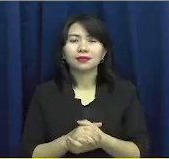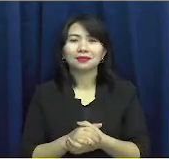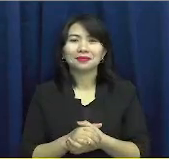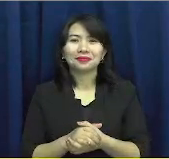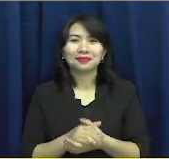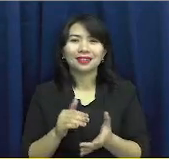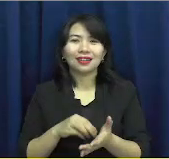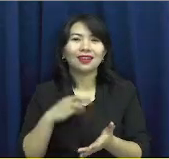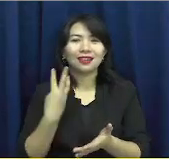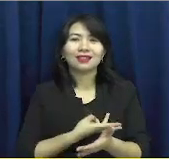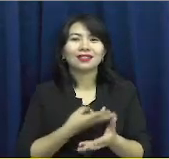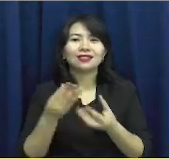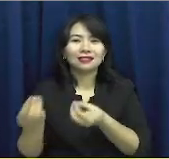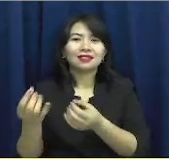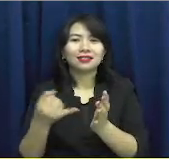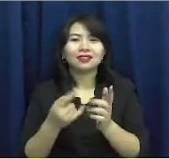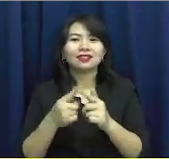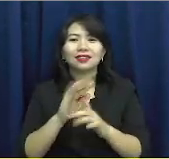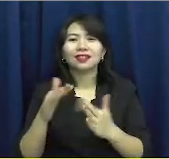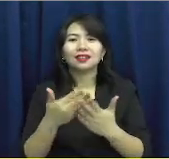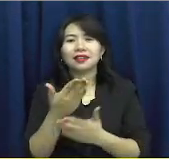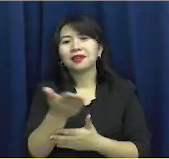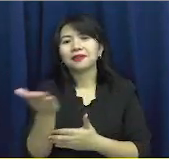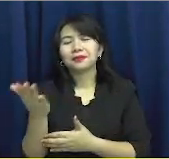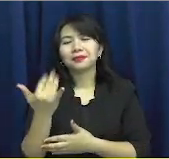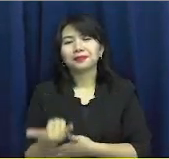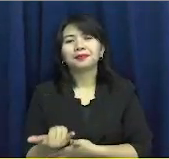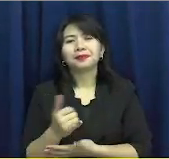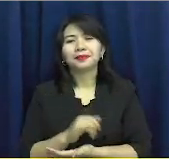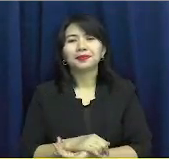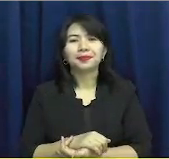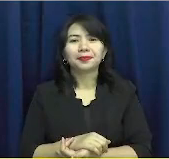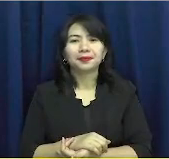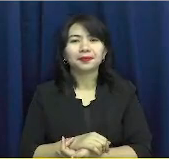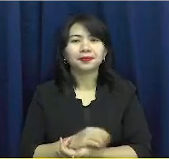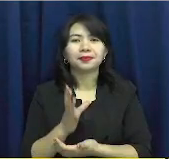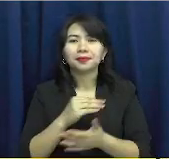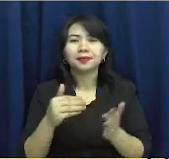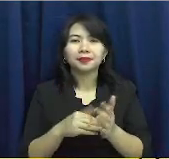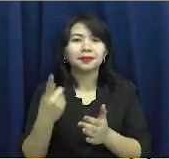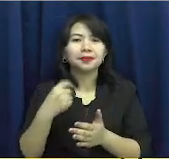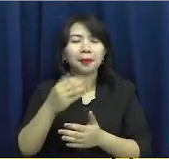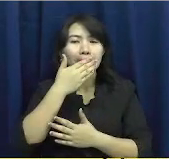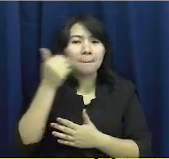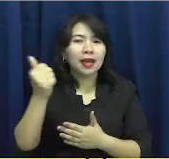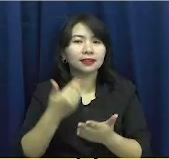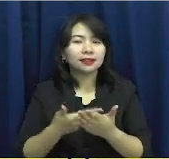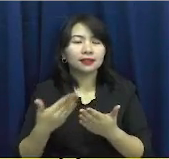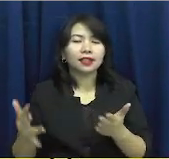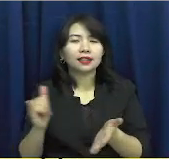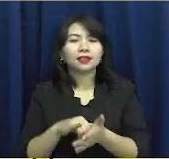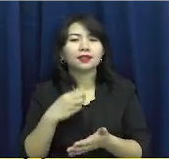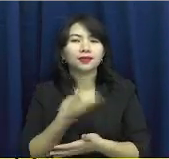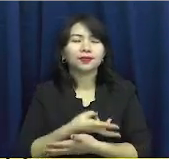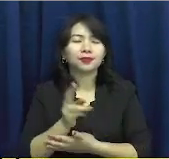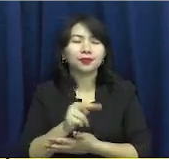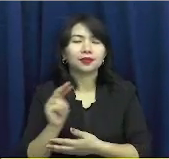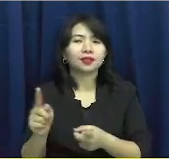po namin yan sa inyo, sa inyo, sa mga areas. You see? And the best thing na kailangan po natin gawin dyan is